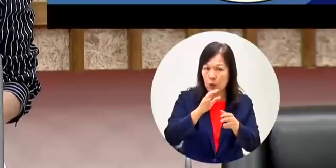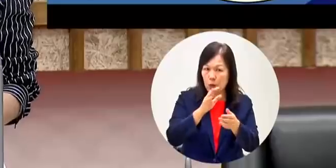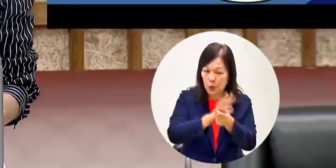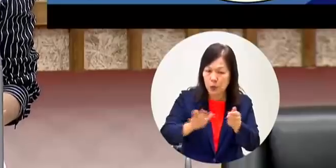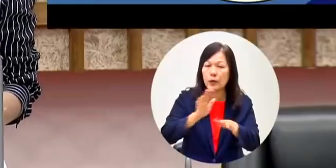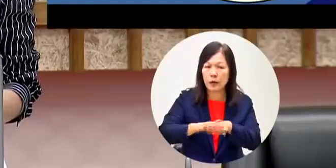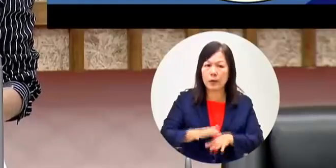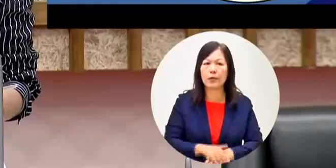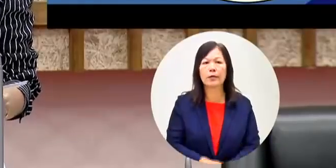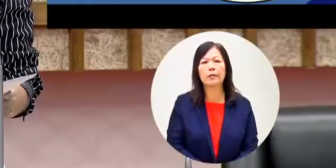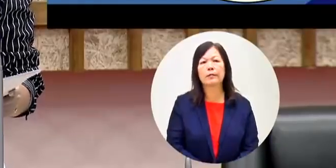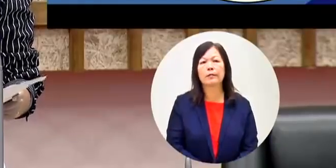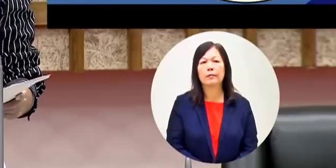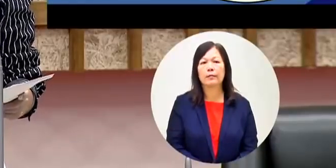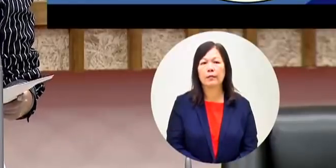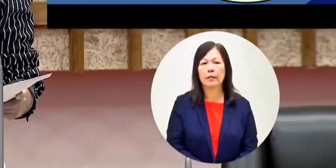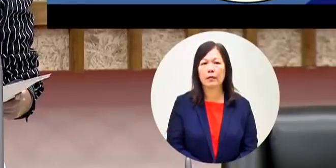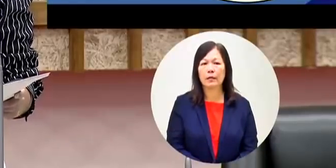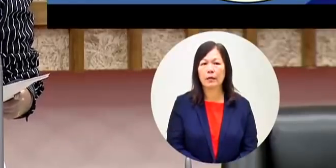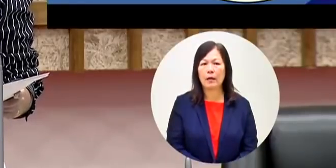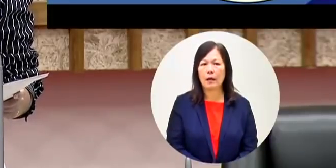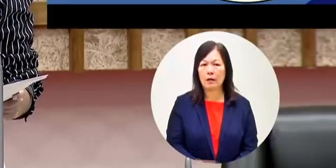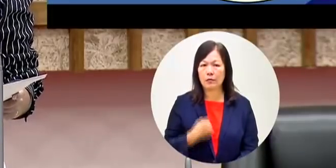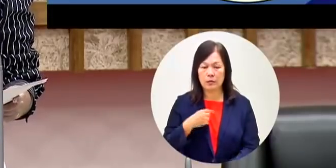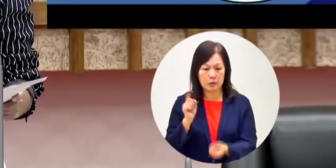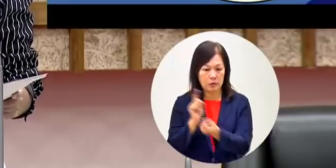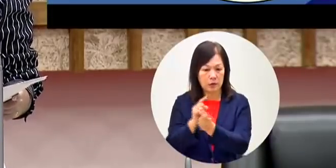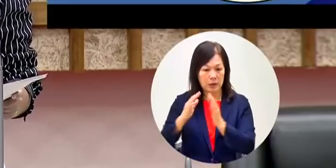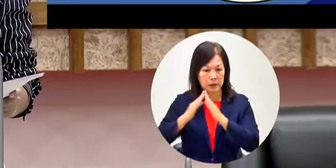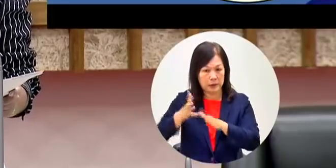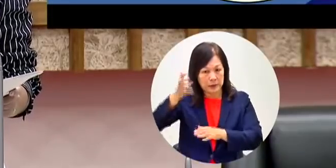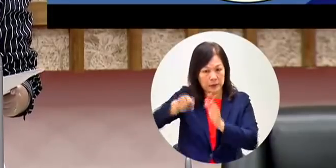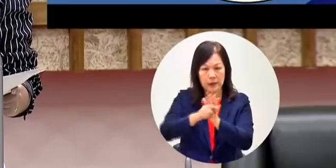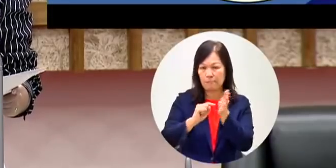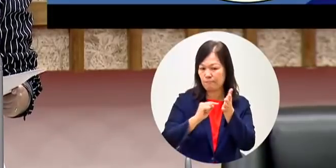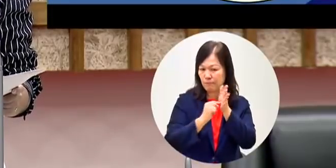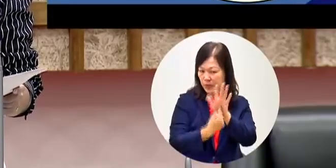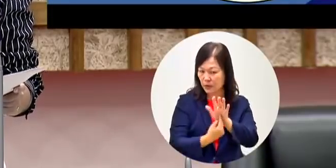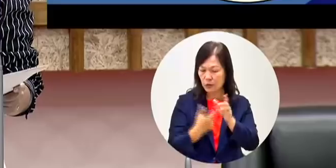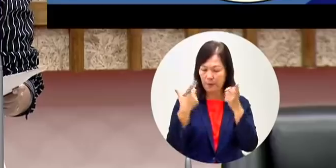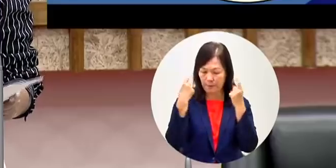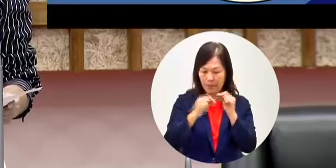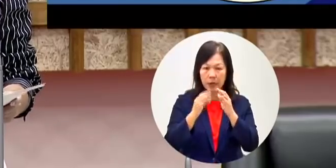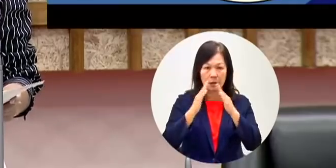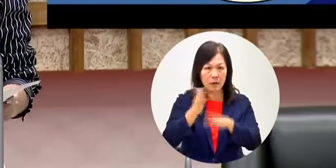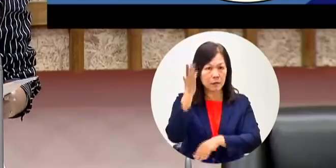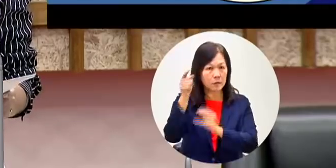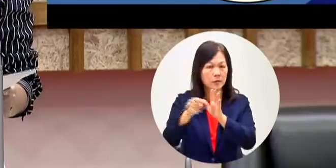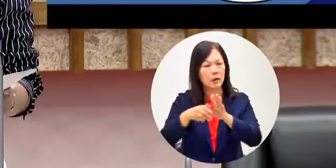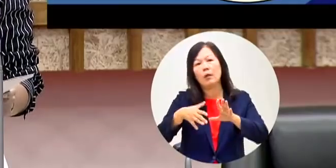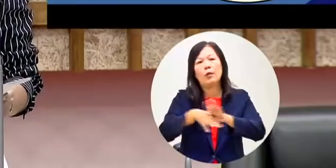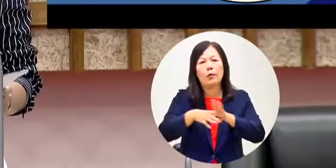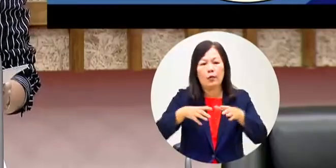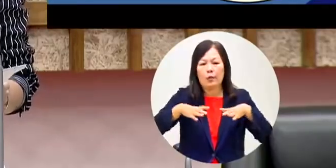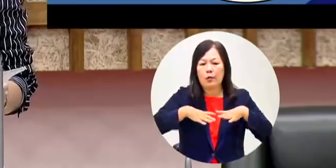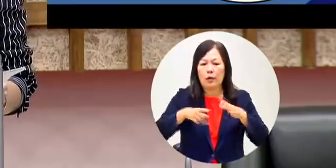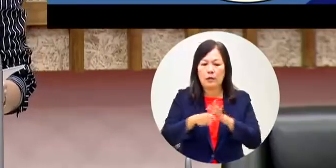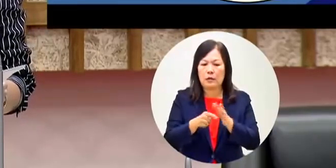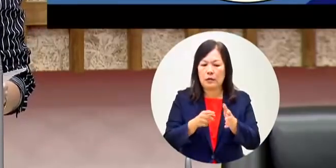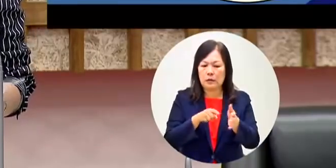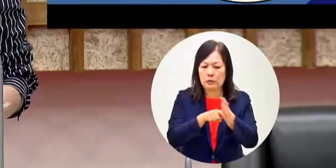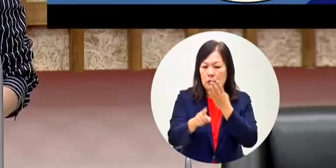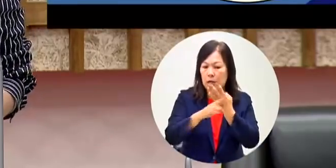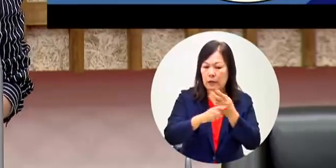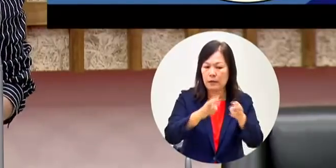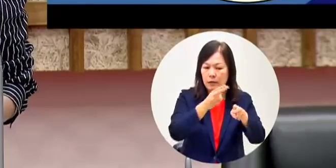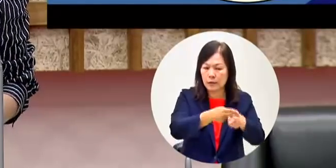长你展现了对原市府文官专业的信任，这一点呢，我是给予肯定